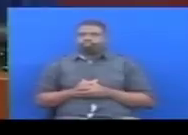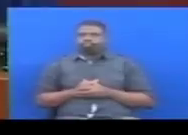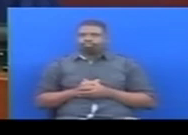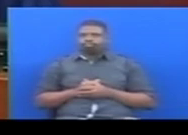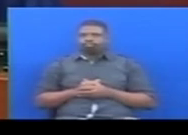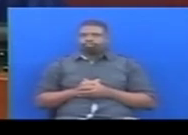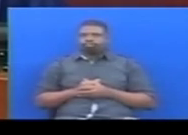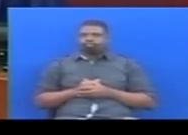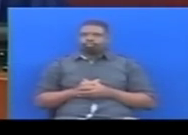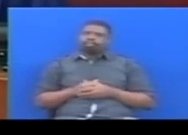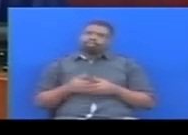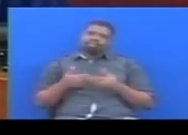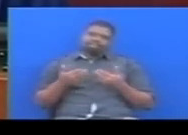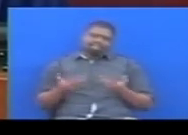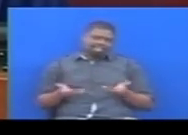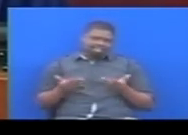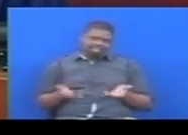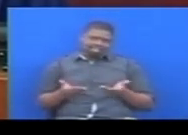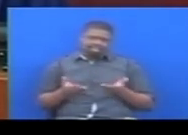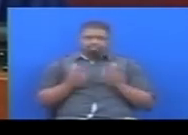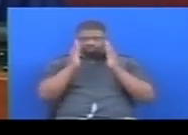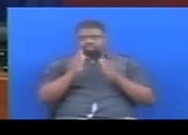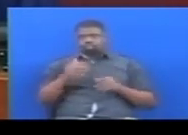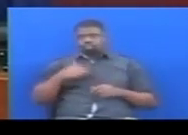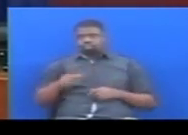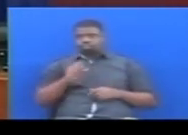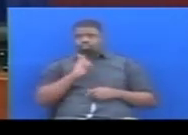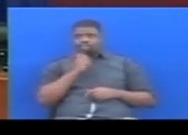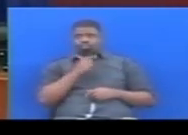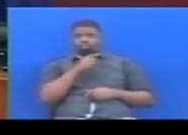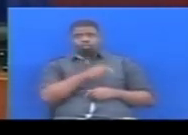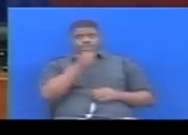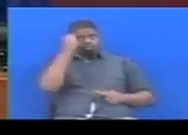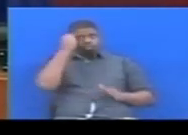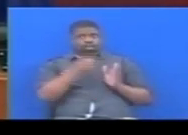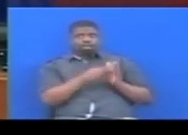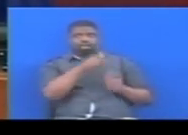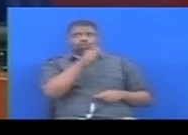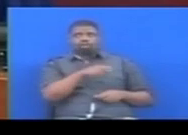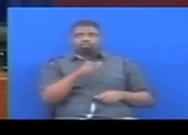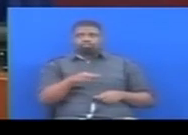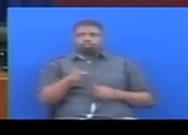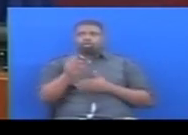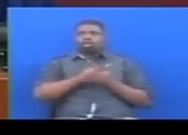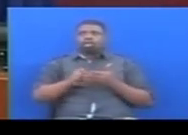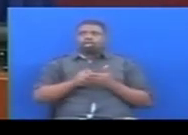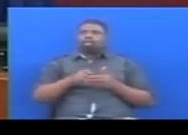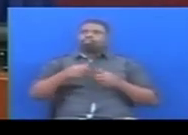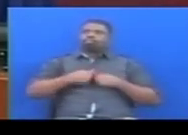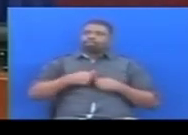Sasa mheshimiwa waziri, kwa majibu hayo, maana yake watu wanatakiwa kuwa wanaandika mimi ni Mzanzibari, na kama